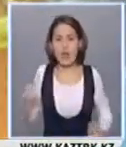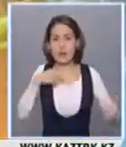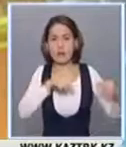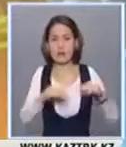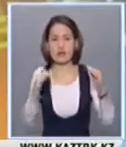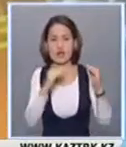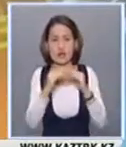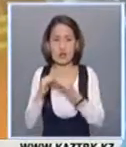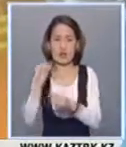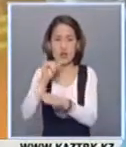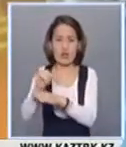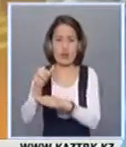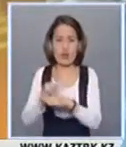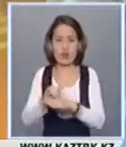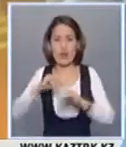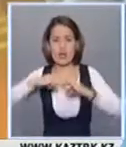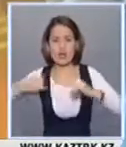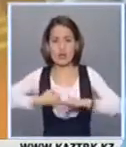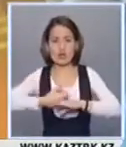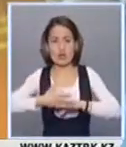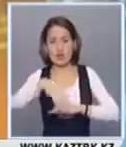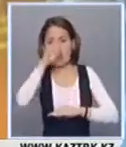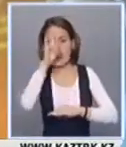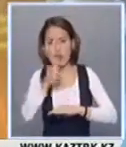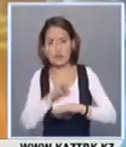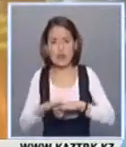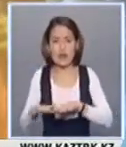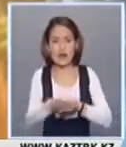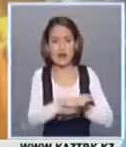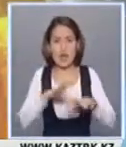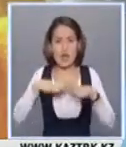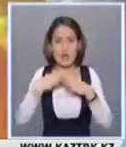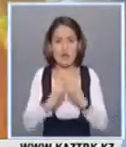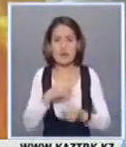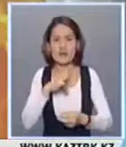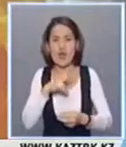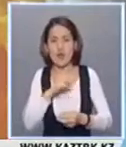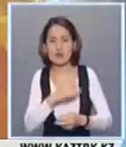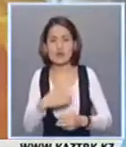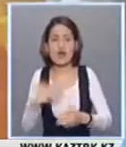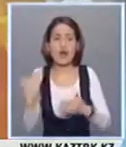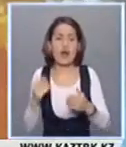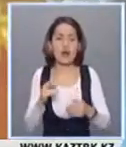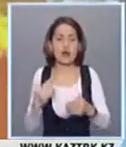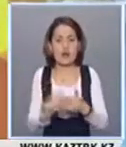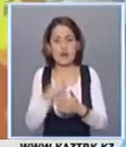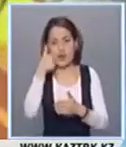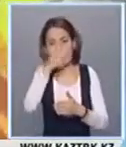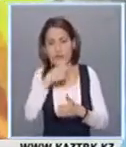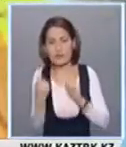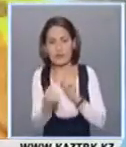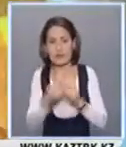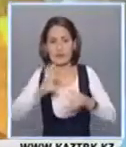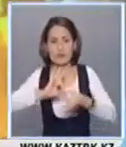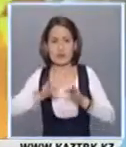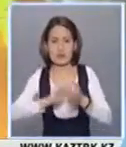жатыр. Ұлттық болмысы мен дәстүрін берік ұстанып отырған қандастарымыздың отбасында Наурызды қалай қарсы алатынын көріп қайтқан тілшіміз